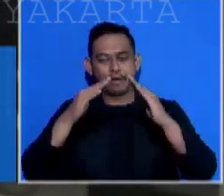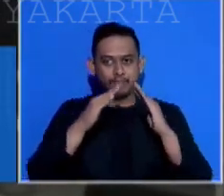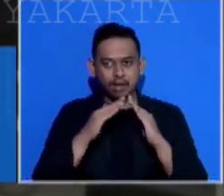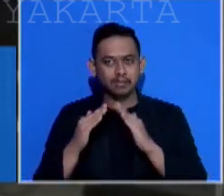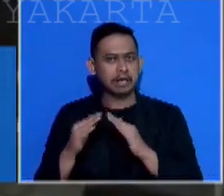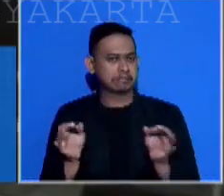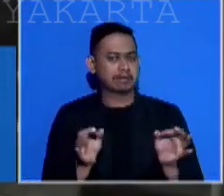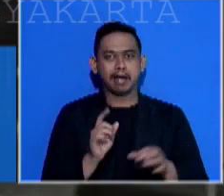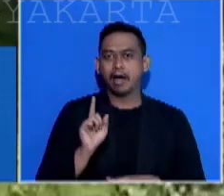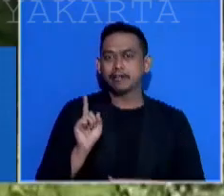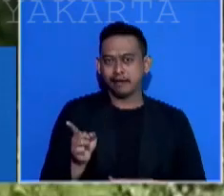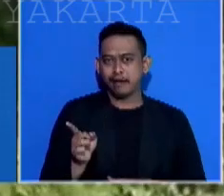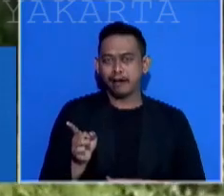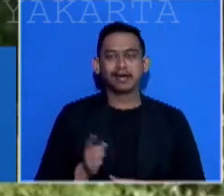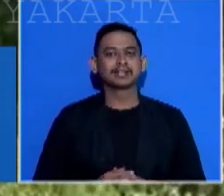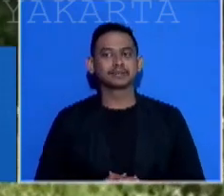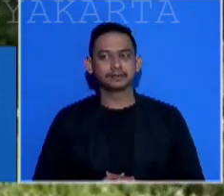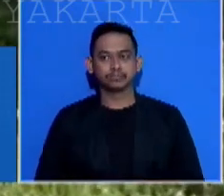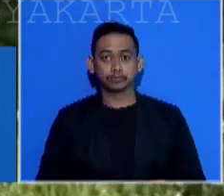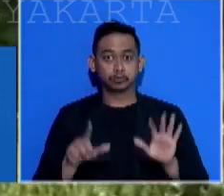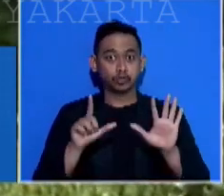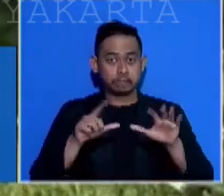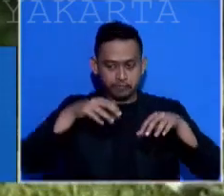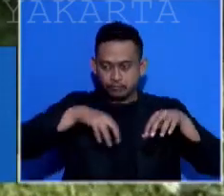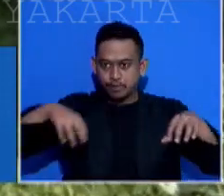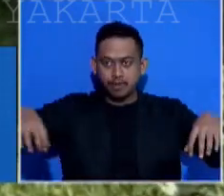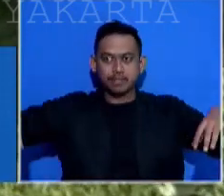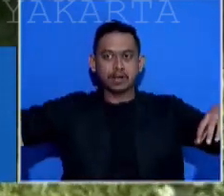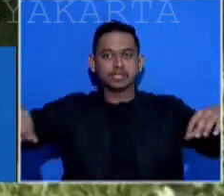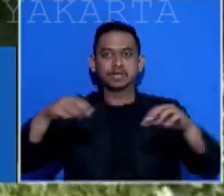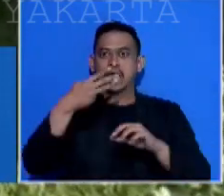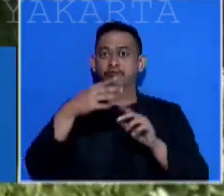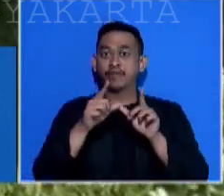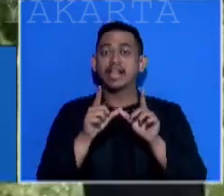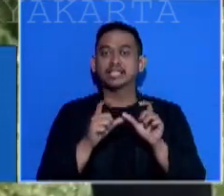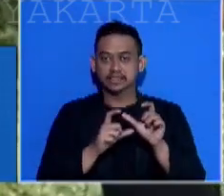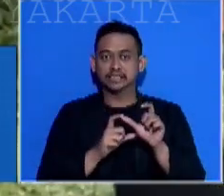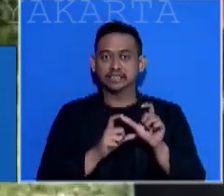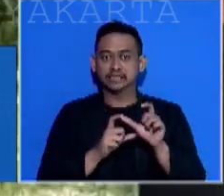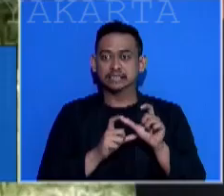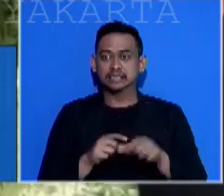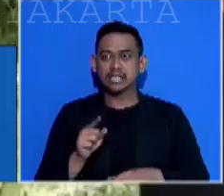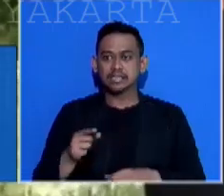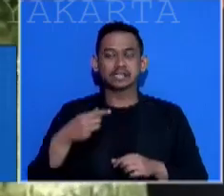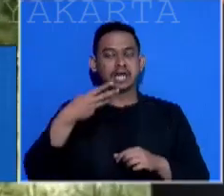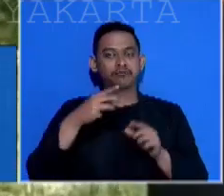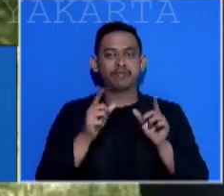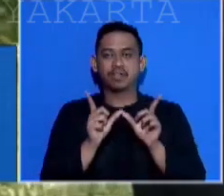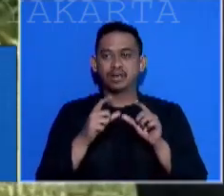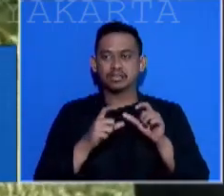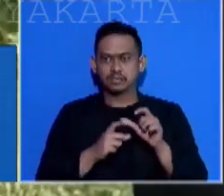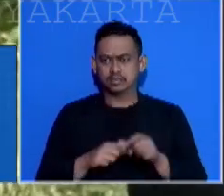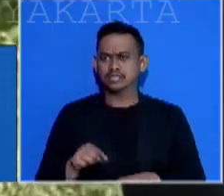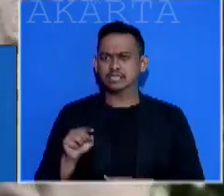Sleman makuan mengatakan tujuh titik yang telah dipasangi ews hari ini meliputi ews yang dipasang di Dusun turogo Kalurahan purw